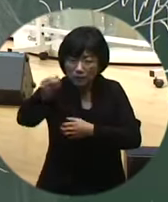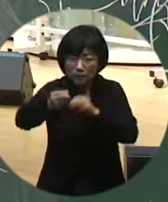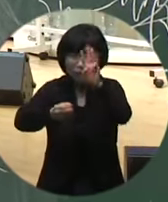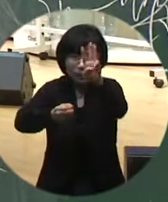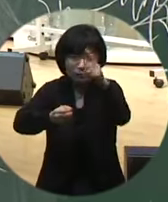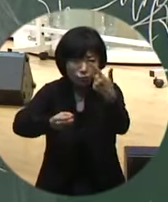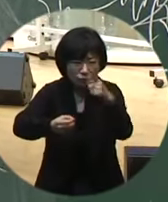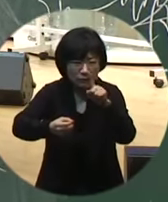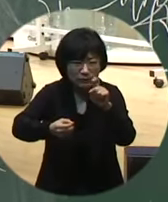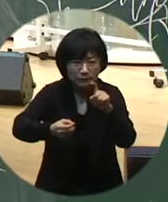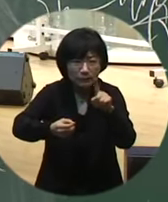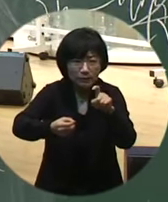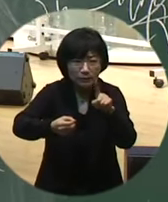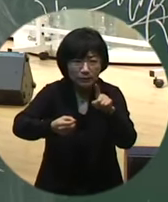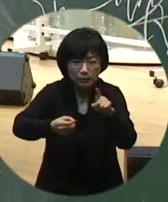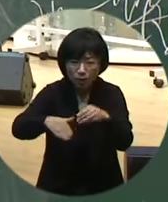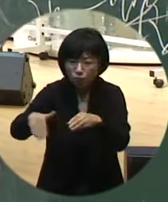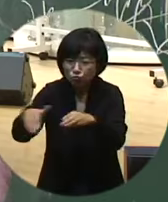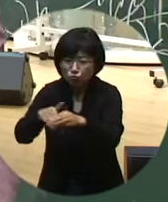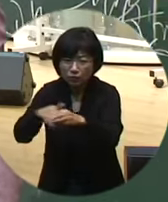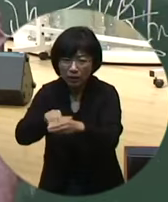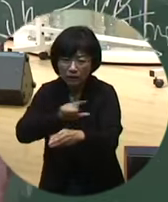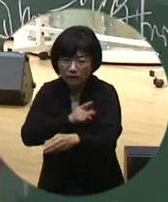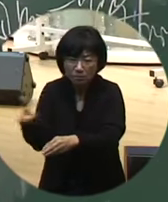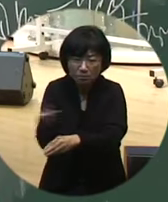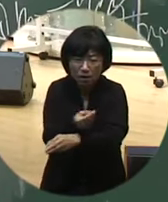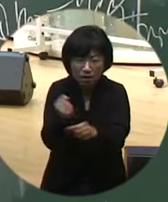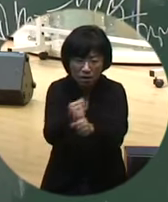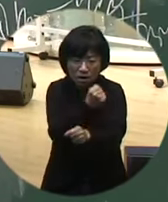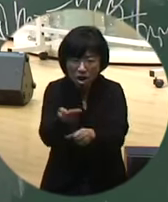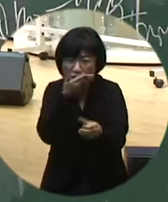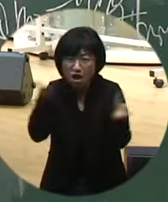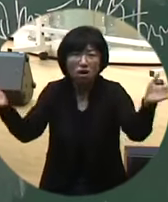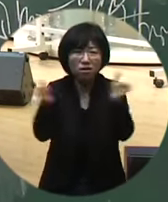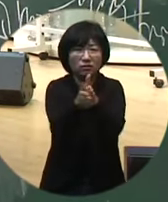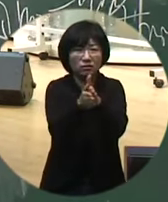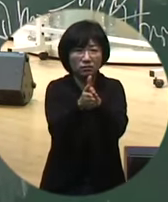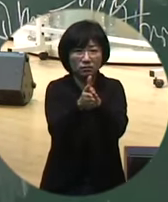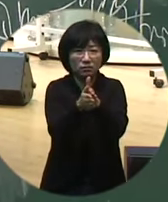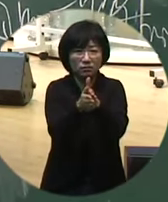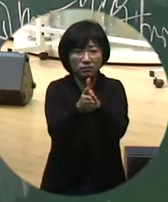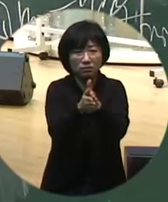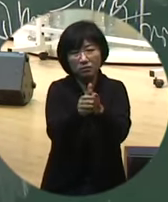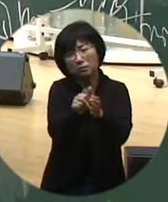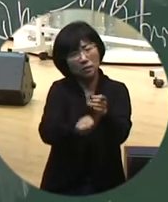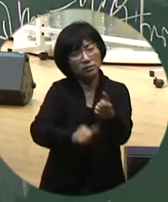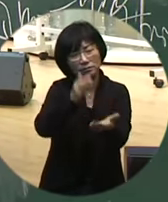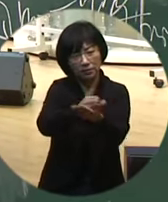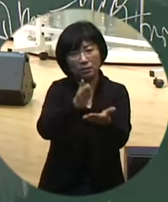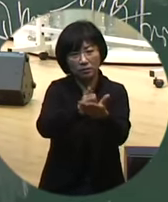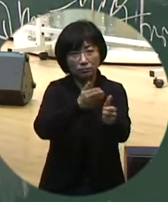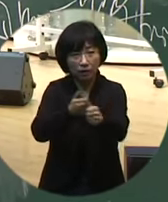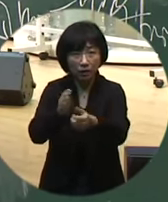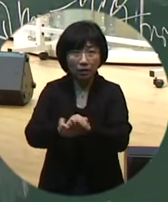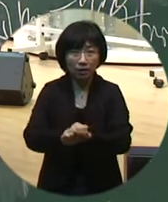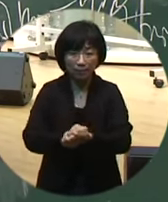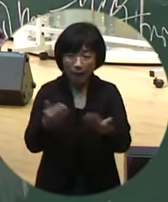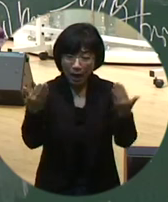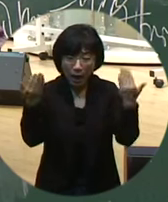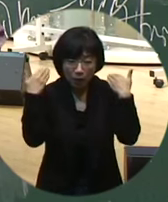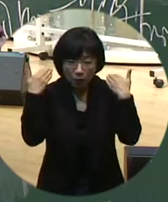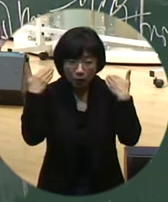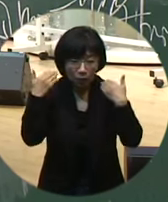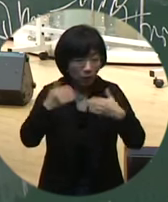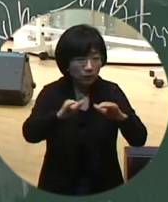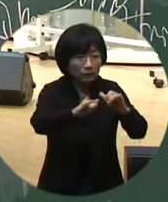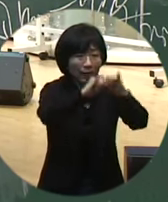노출돼 있다니까요. We see that music, movies, all that is culture as well. But right now, our remnants are exposed to Genesis 3, 6, and 11. 지금 학교에서 사회에서 배운 게 뭔지